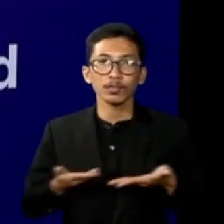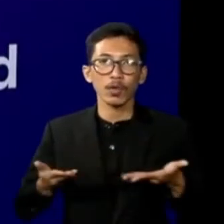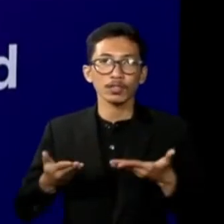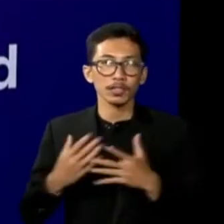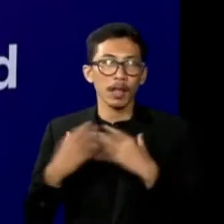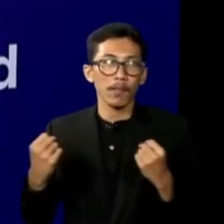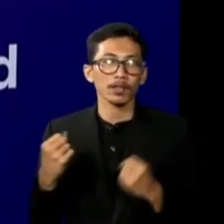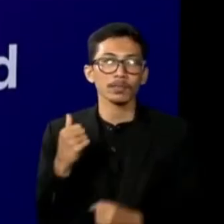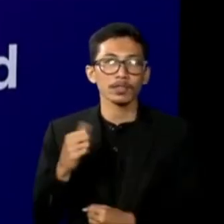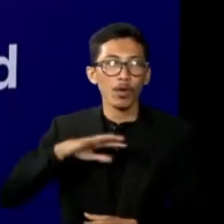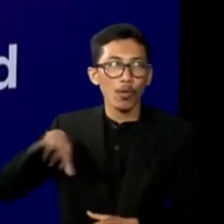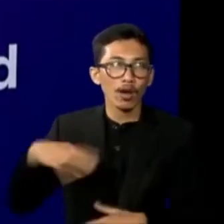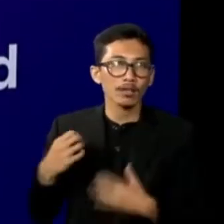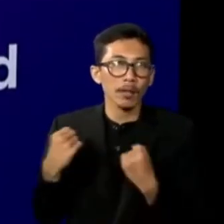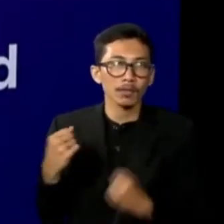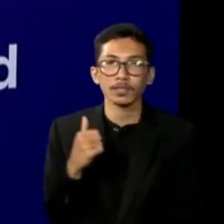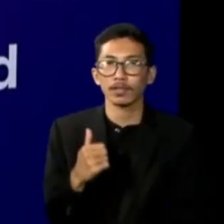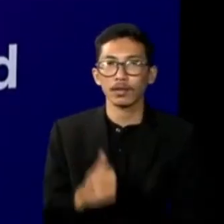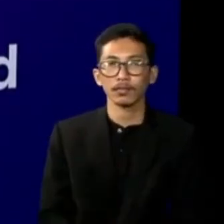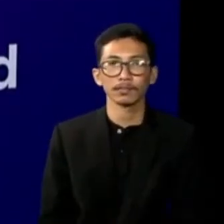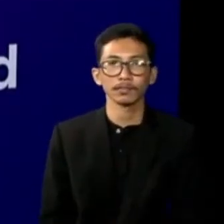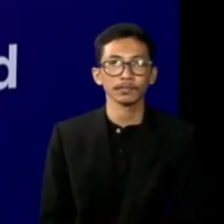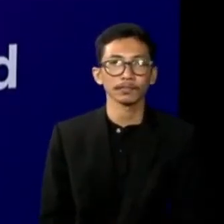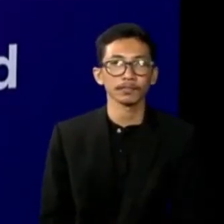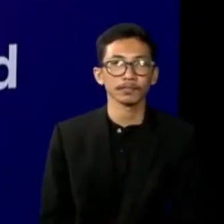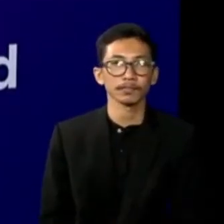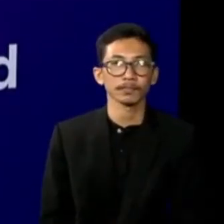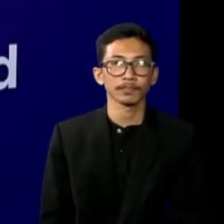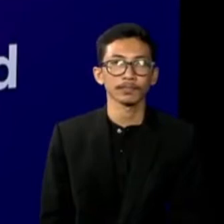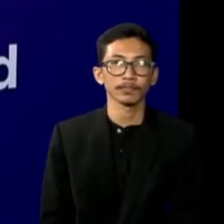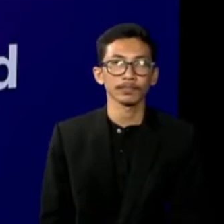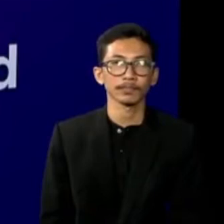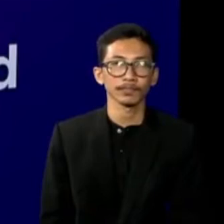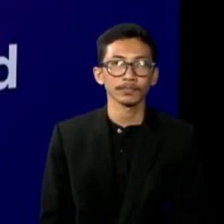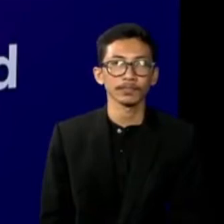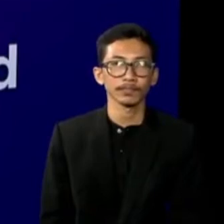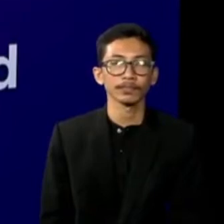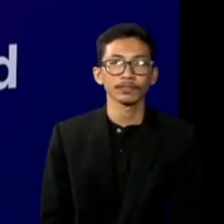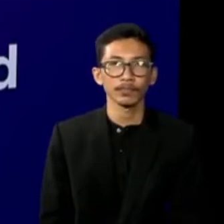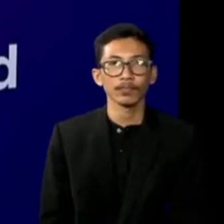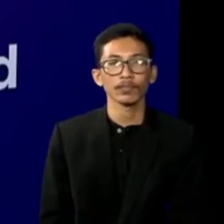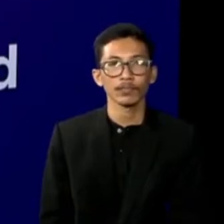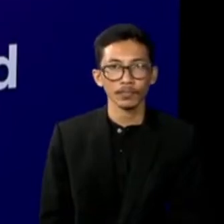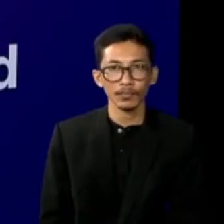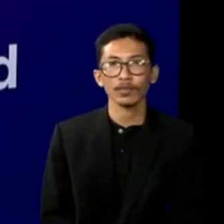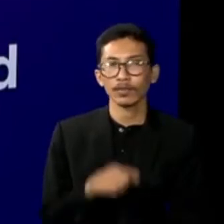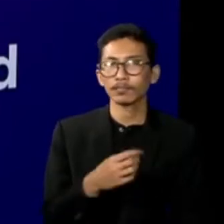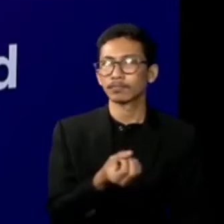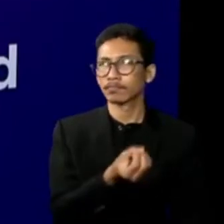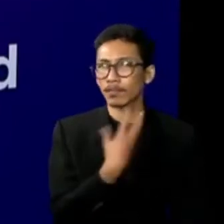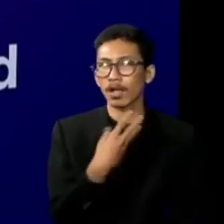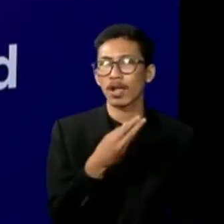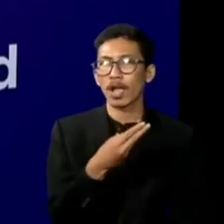memutus rantai penyebaran sampai 19 ini nah dokter kusmedi ini kan tadi Pantura menyampaikan bahwa faktor ekonomi ini menjadi salah satu